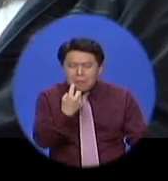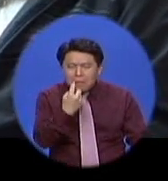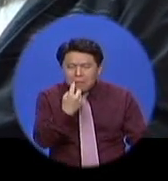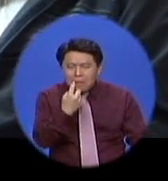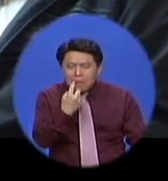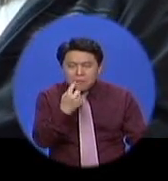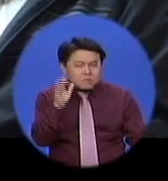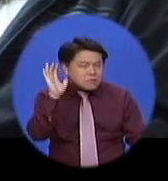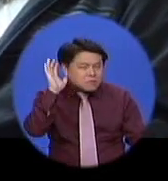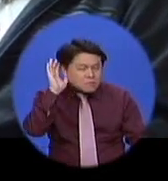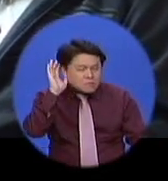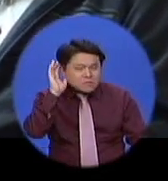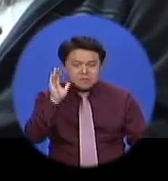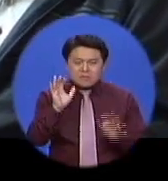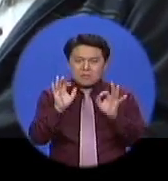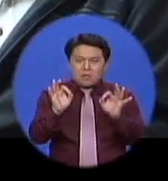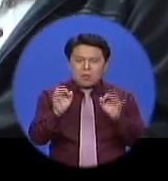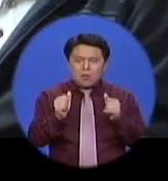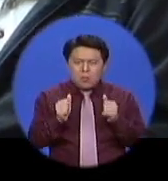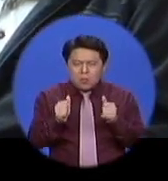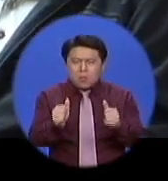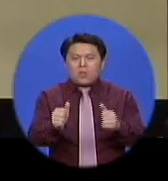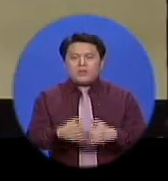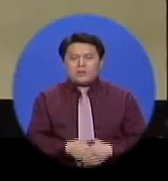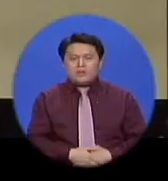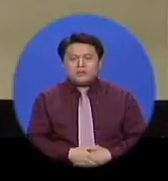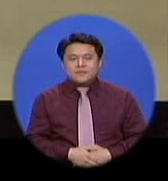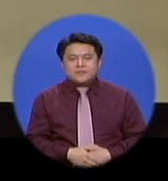경청하는 모습이 사뭇 진지합니다.